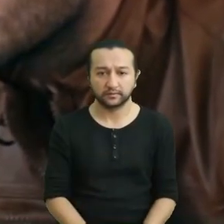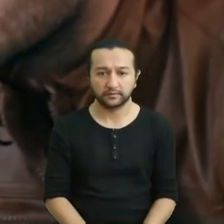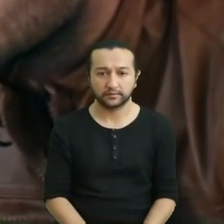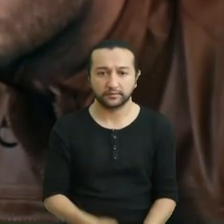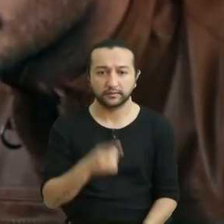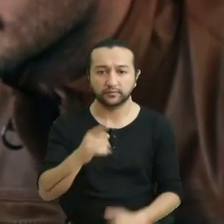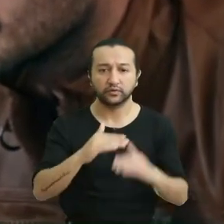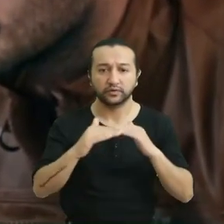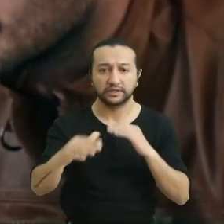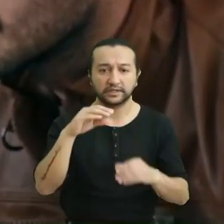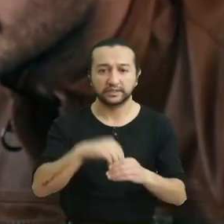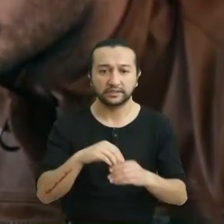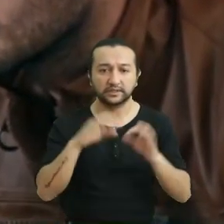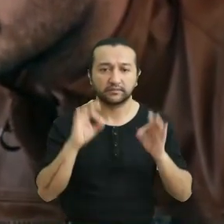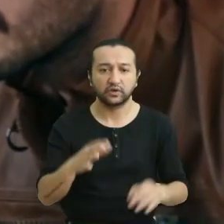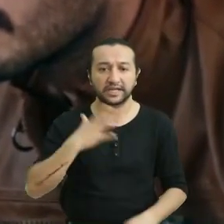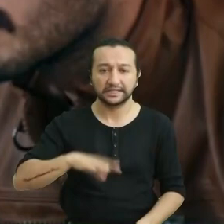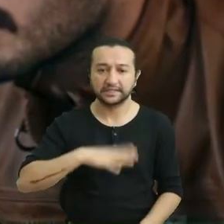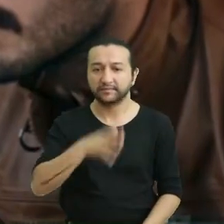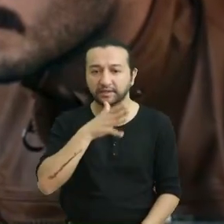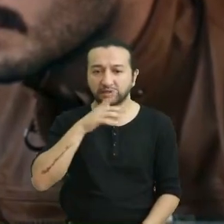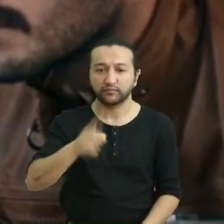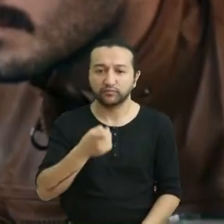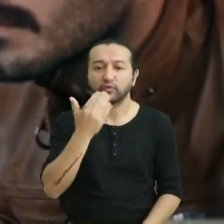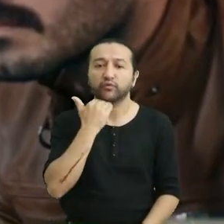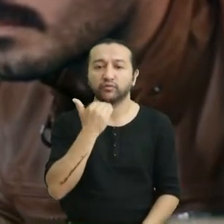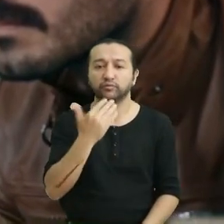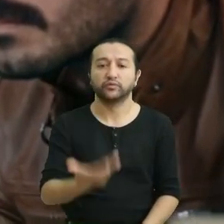Bu teşkilatta öyle her istediğin bilgiye ulaşamazsın.